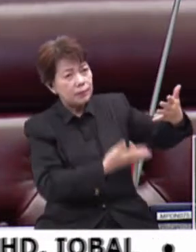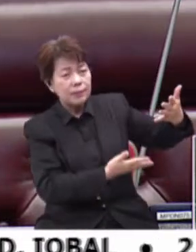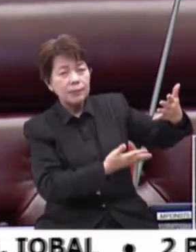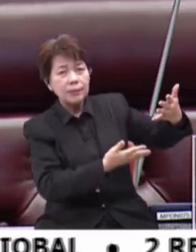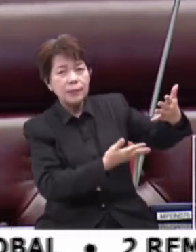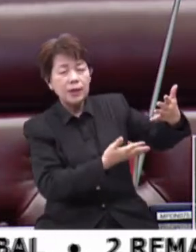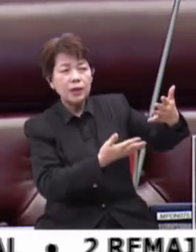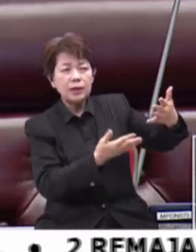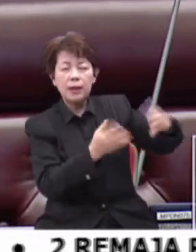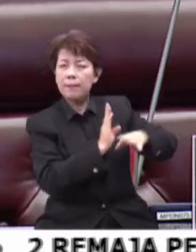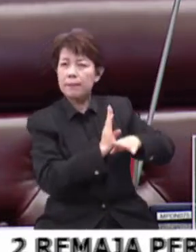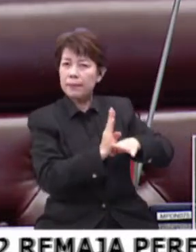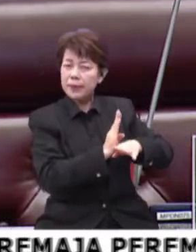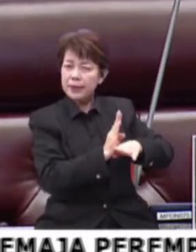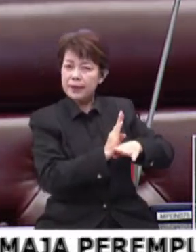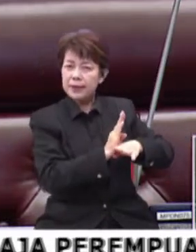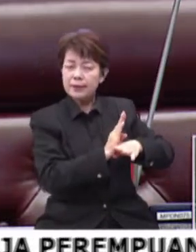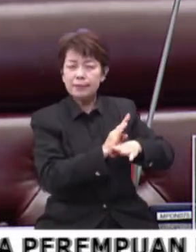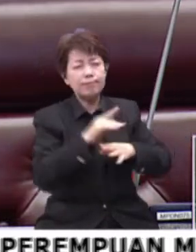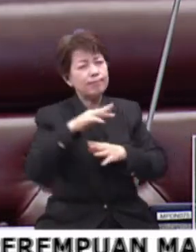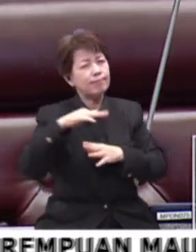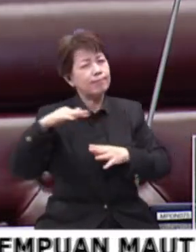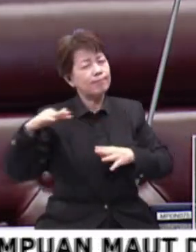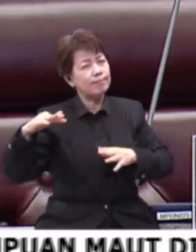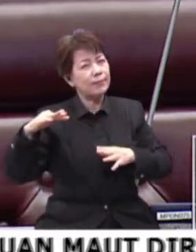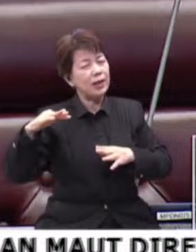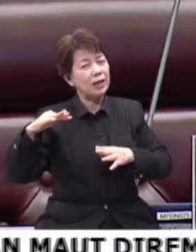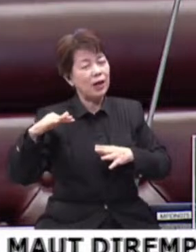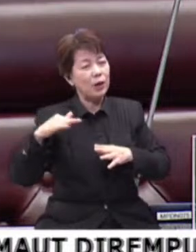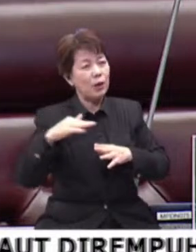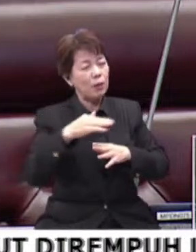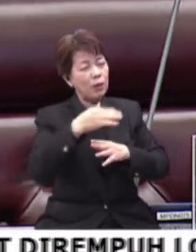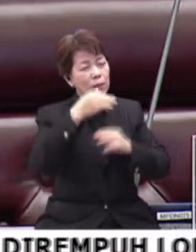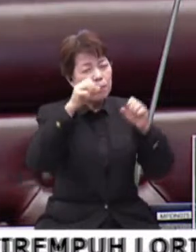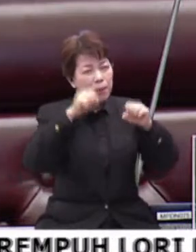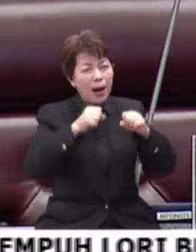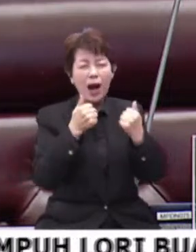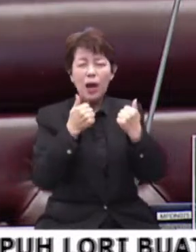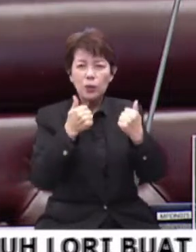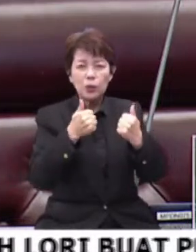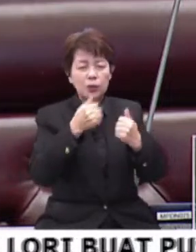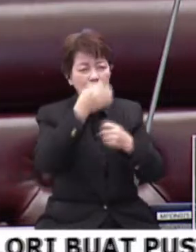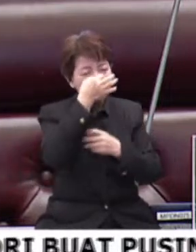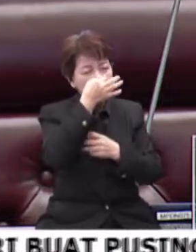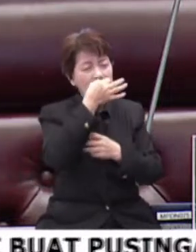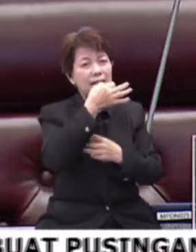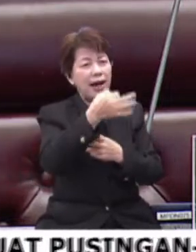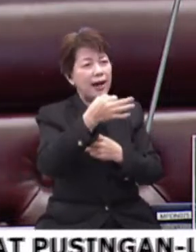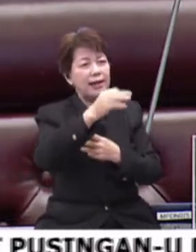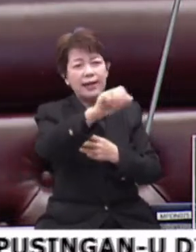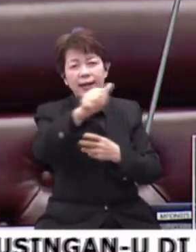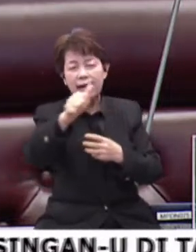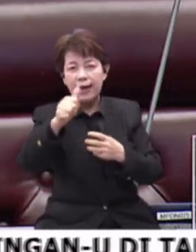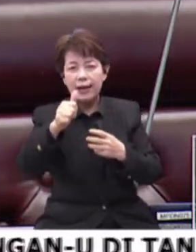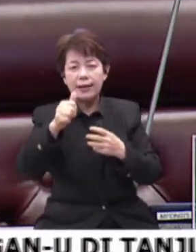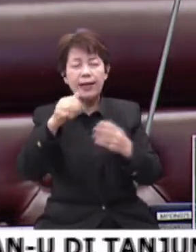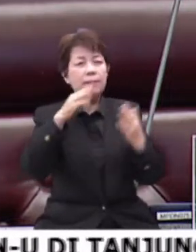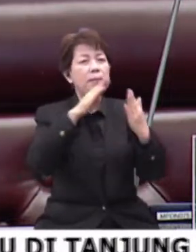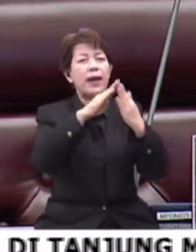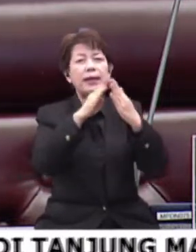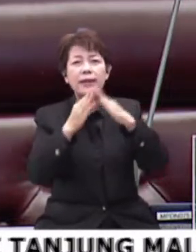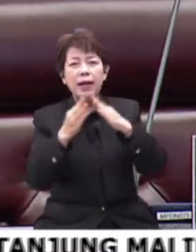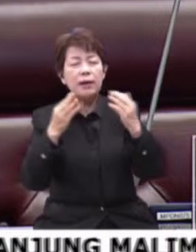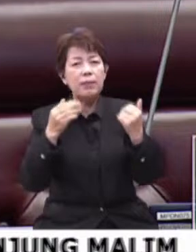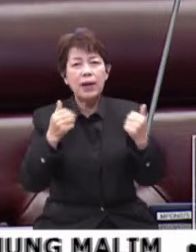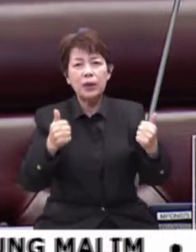yang sederhana atau menarik kepada sama majelis bandara yang tersebut ataupun